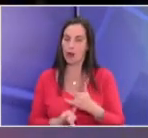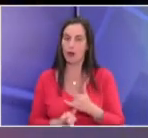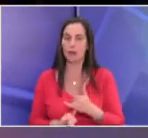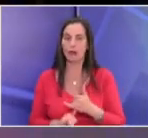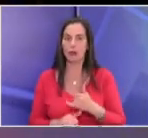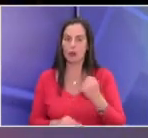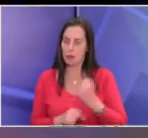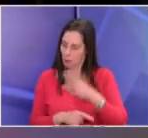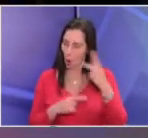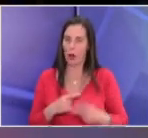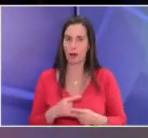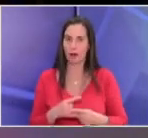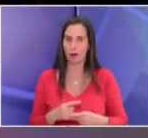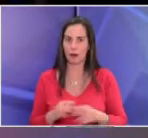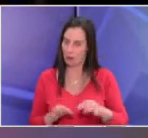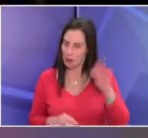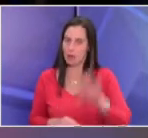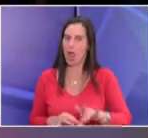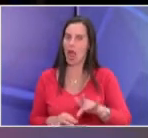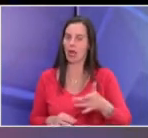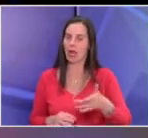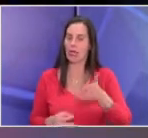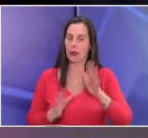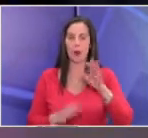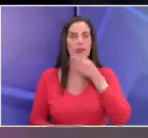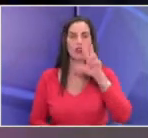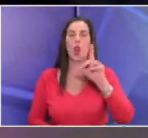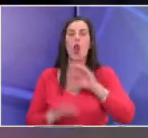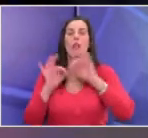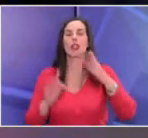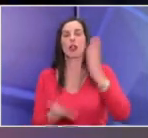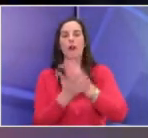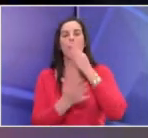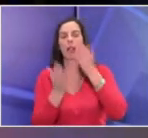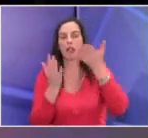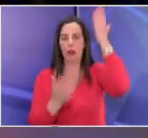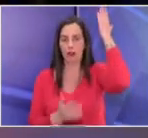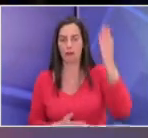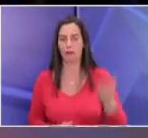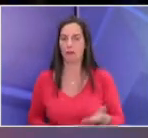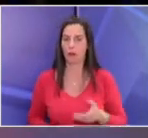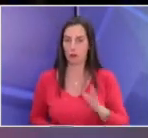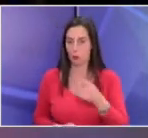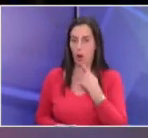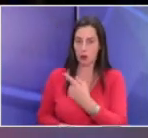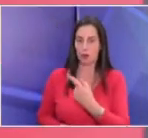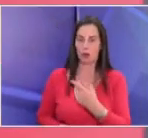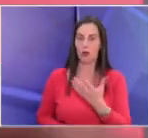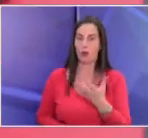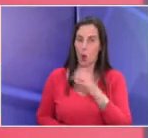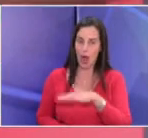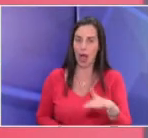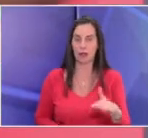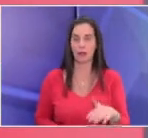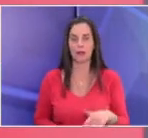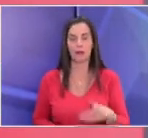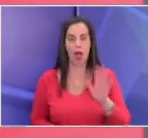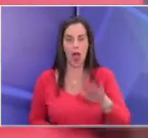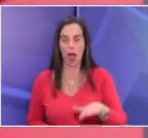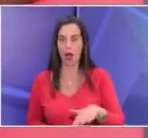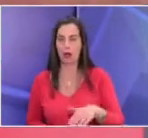אבל זה פופוליסטי, אל... רגע, אנחנו לא תוכנית פופוליסטי. לא. הבורסה נפלה, הכספים שלנו מושקעים שם לאורך